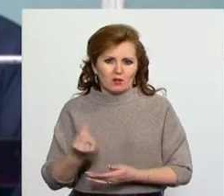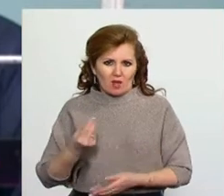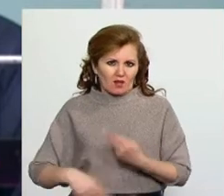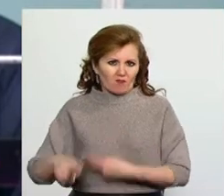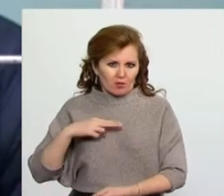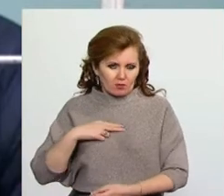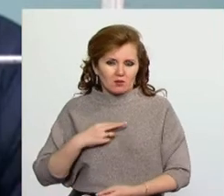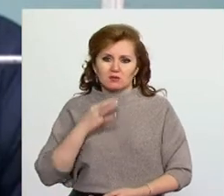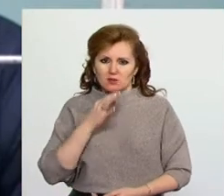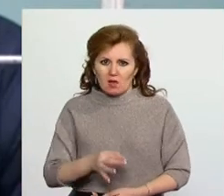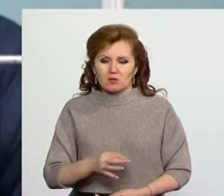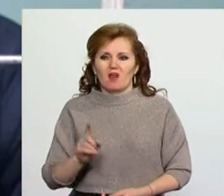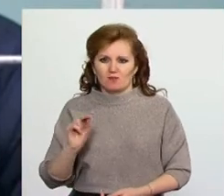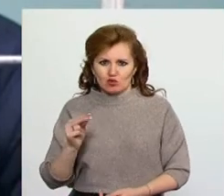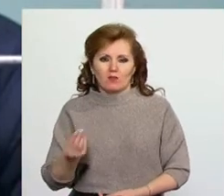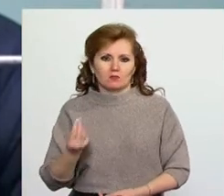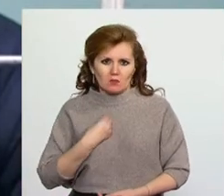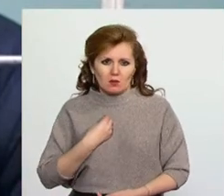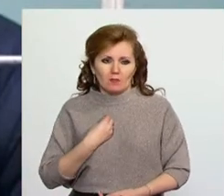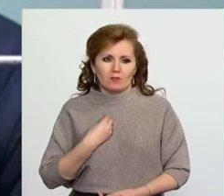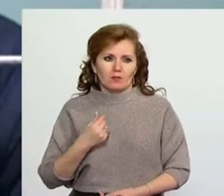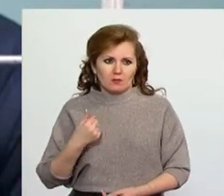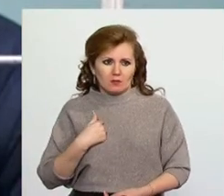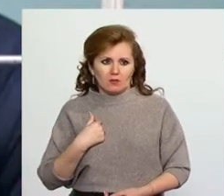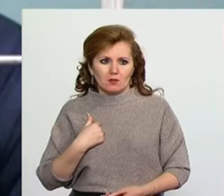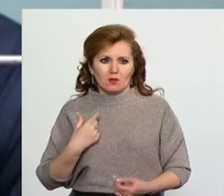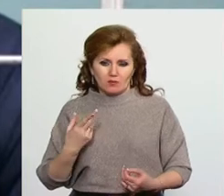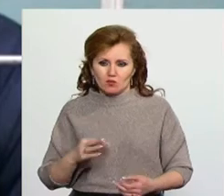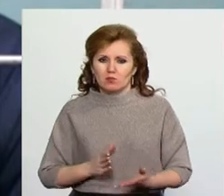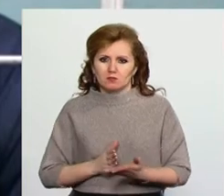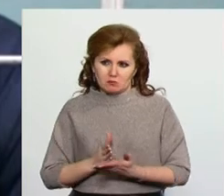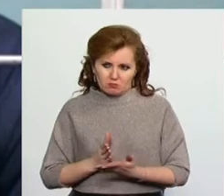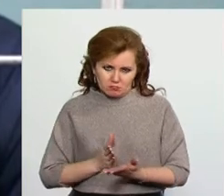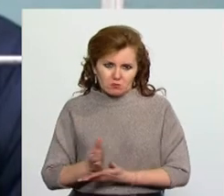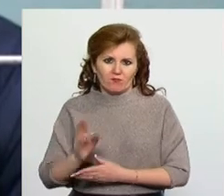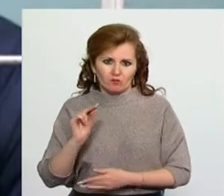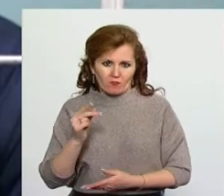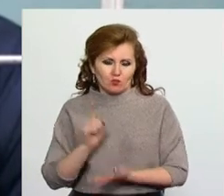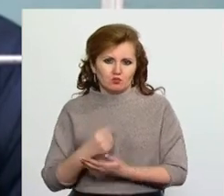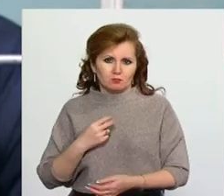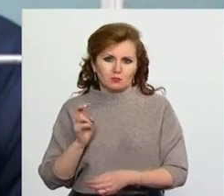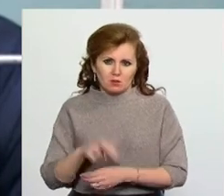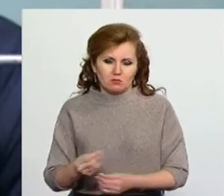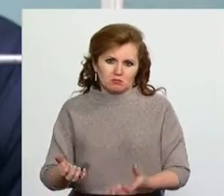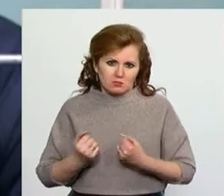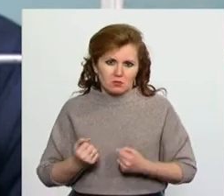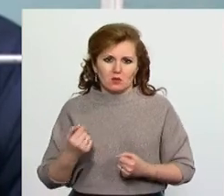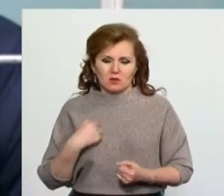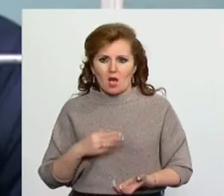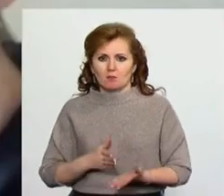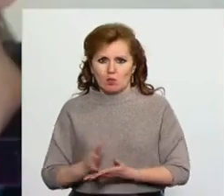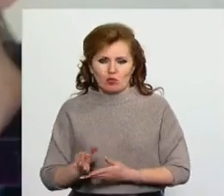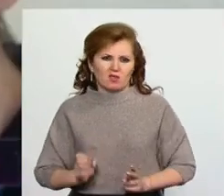Вот. Сказали, еще ты отдашь деньги. Хотя по закону это все положено. После этого у меня был нервный срыв. Я как бы пошел на